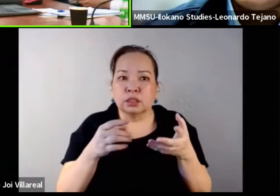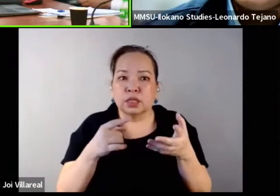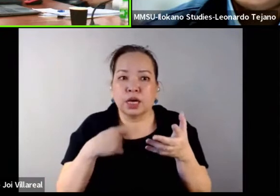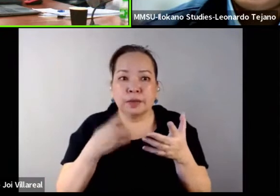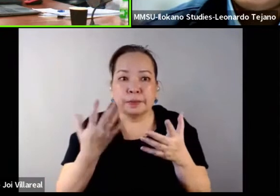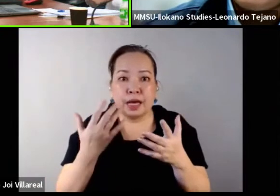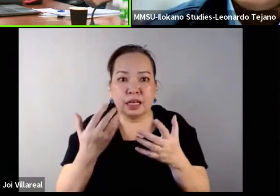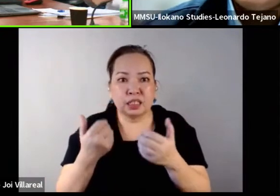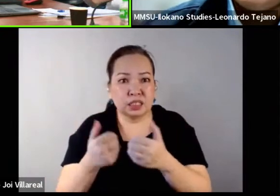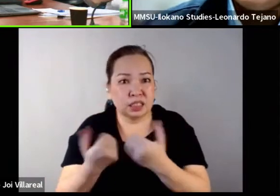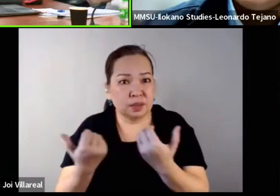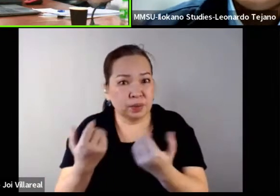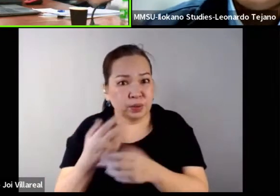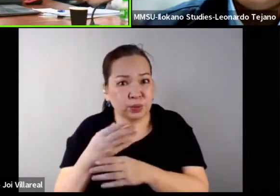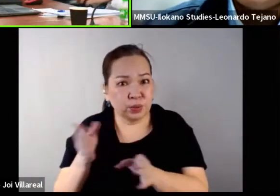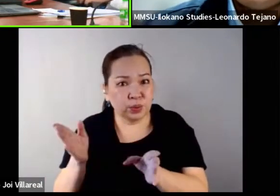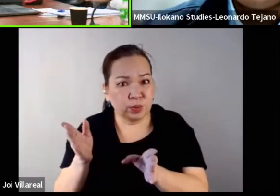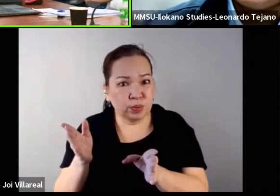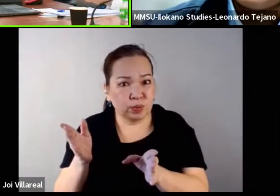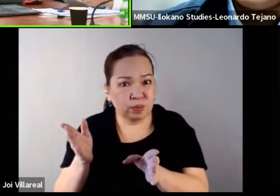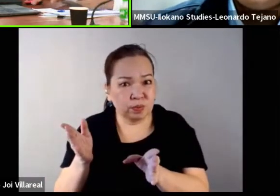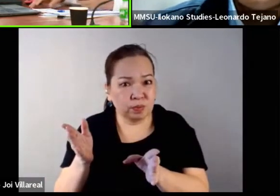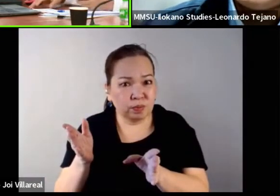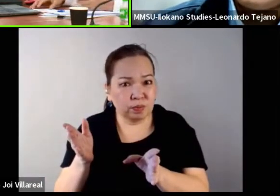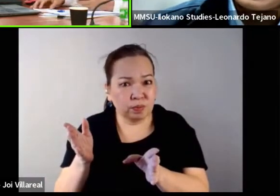separate classroom. Is that correct?